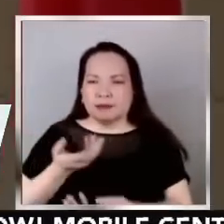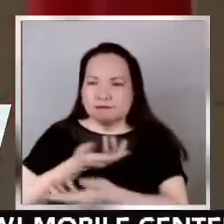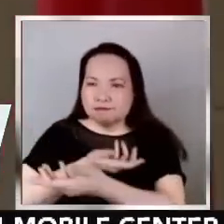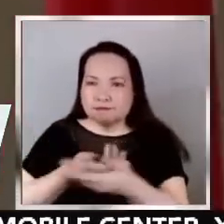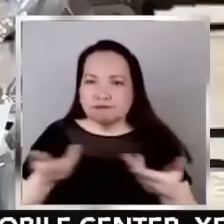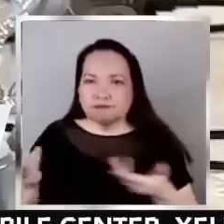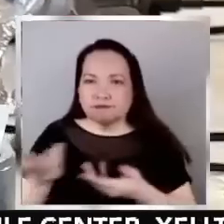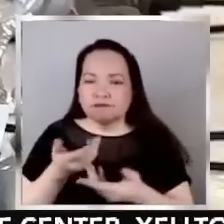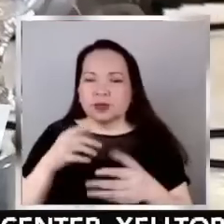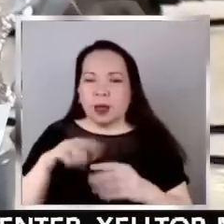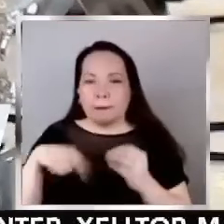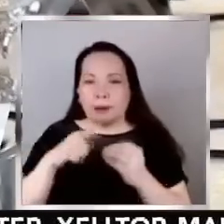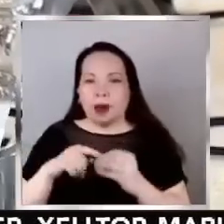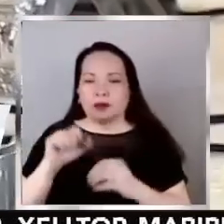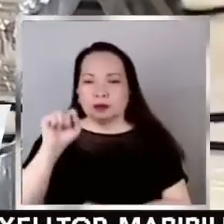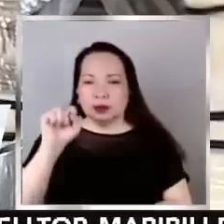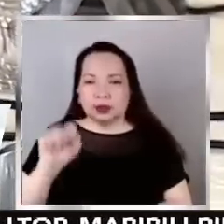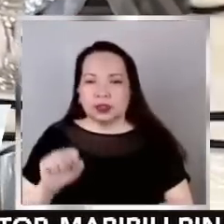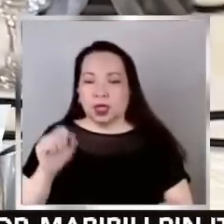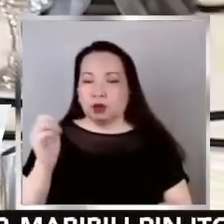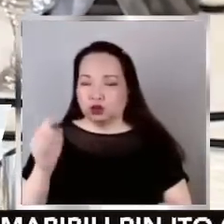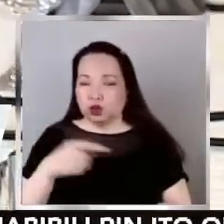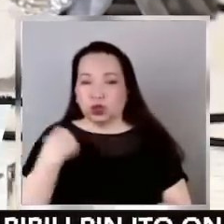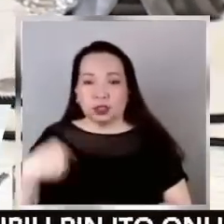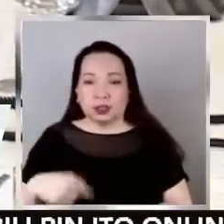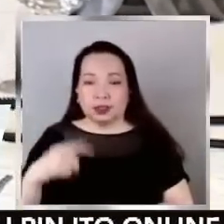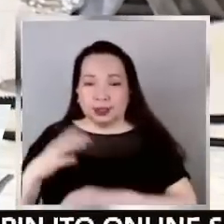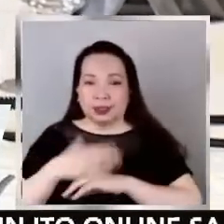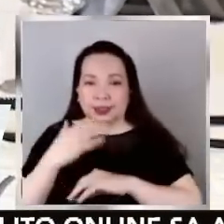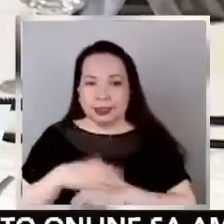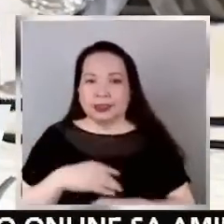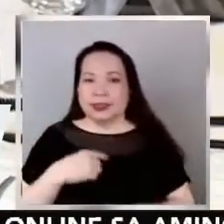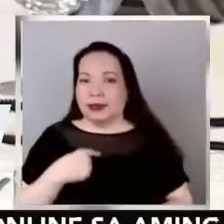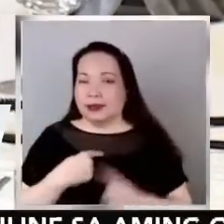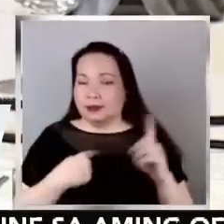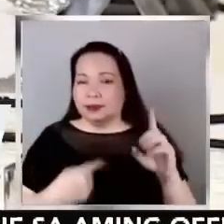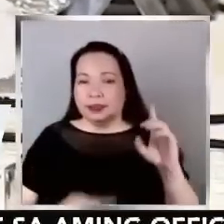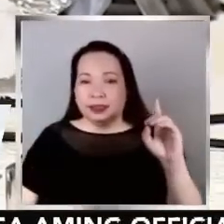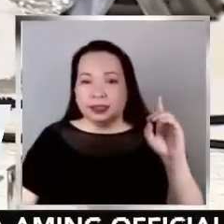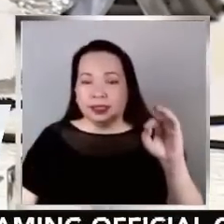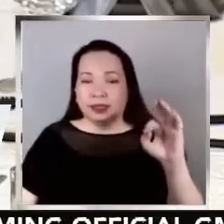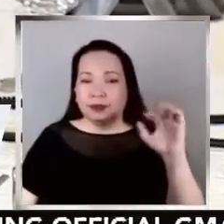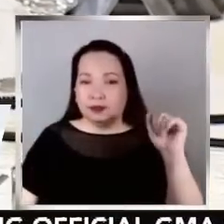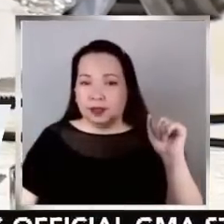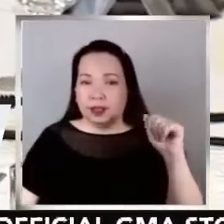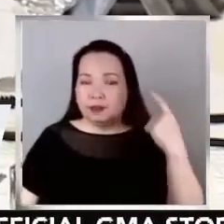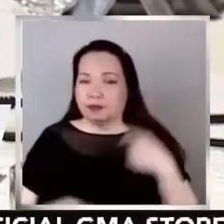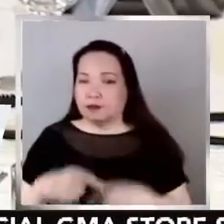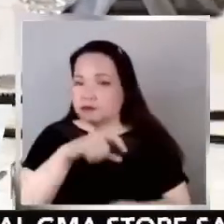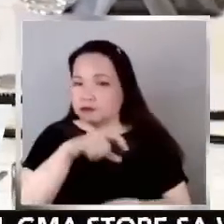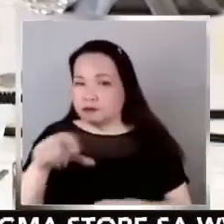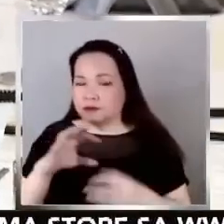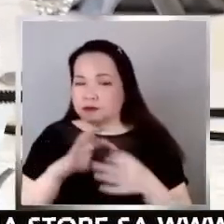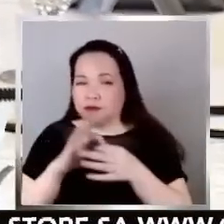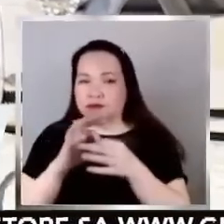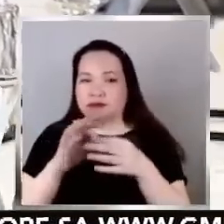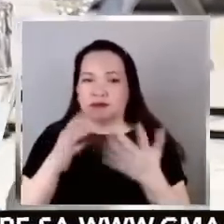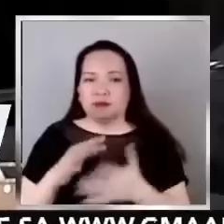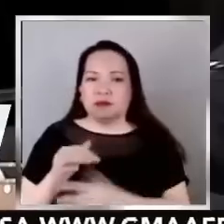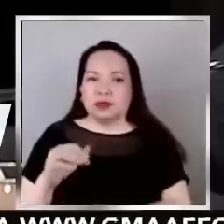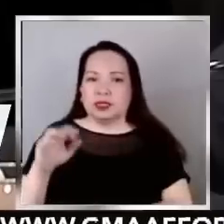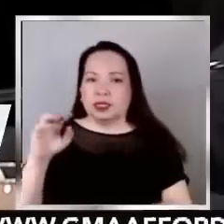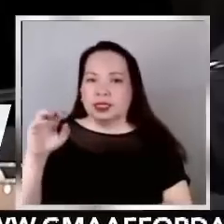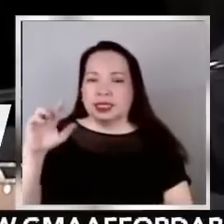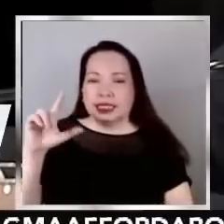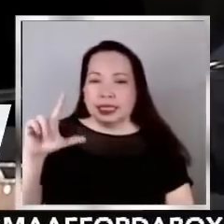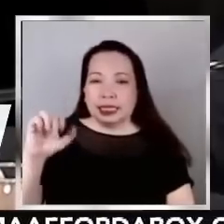China Sea. Naroon si Foreign Affairs Undersecretary for Bilateral Relations and ASEAN Affairs Maria Teresa Lazaro